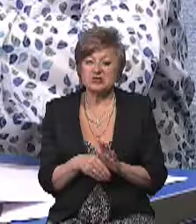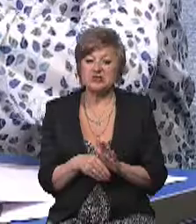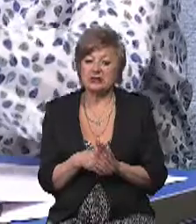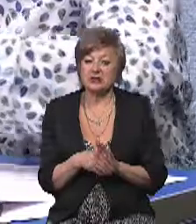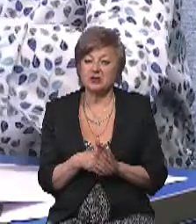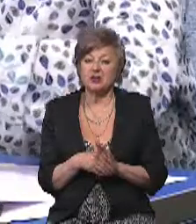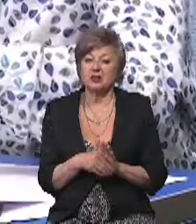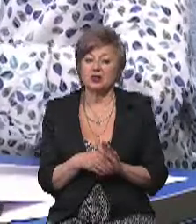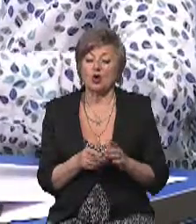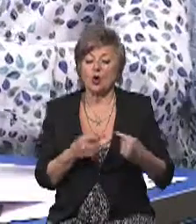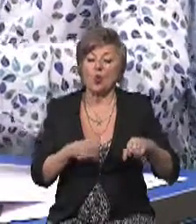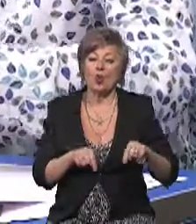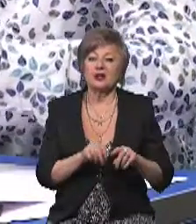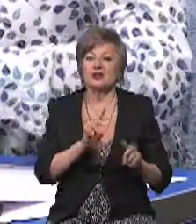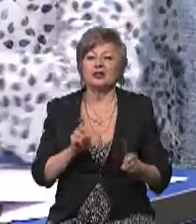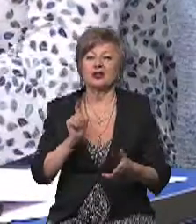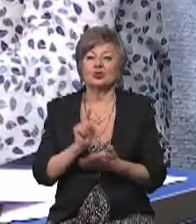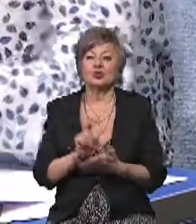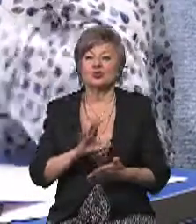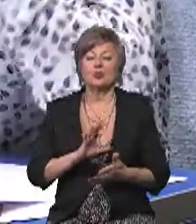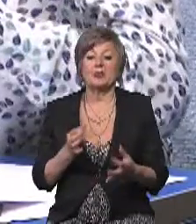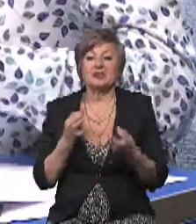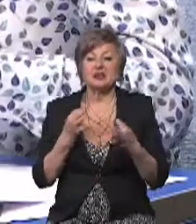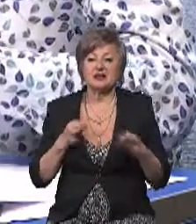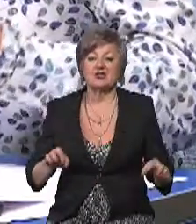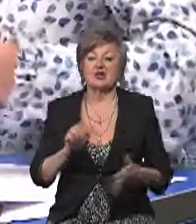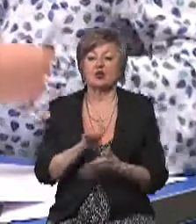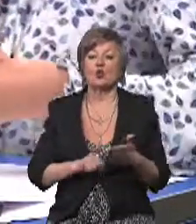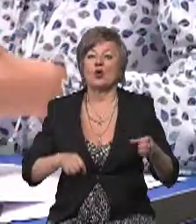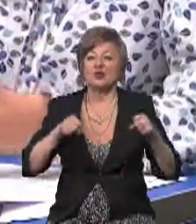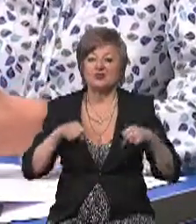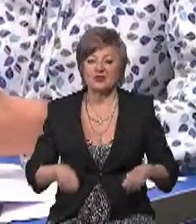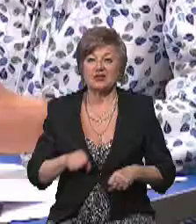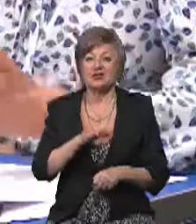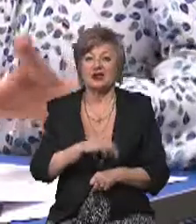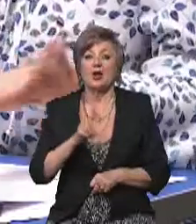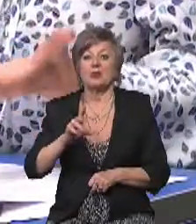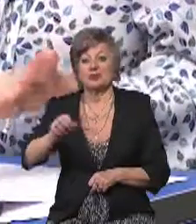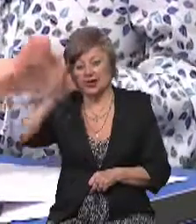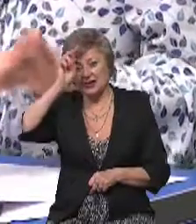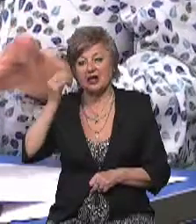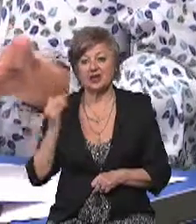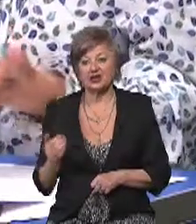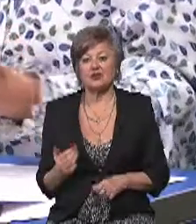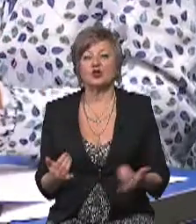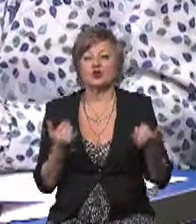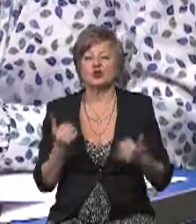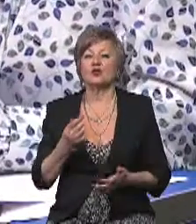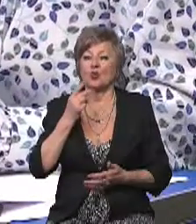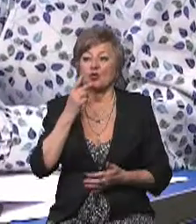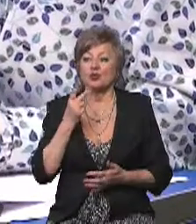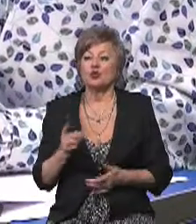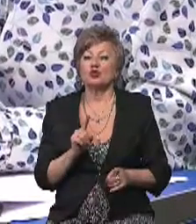нові антикорупційні органи, які мають бути незалежними від влади і працювати на державу. Ми сьогодні бачимо, що з